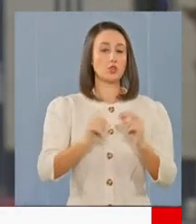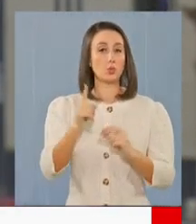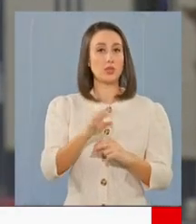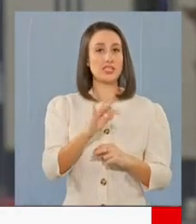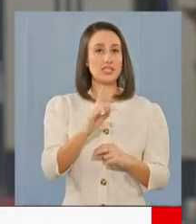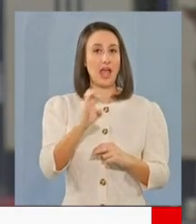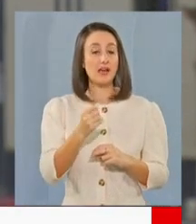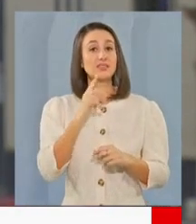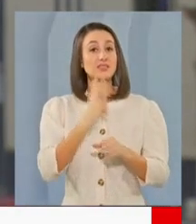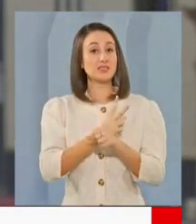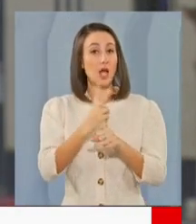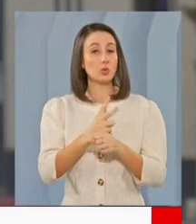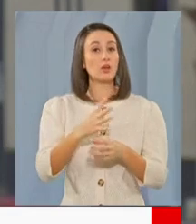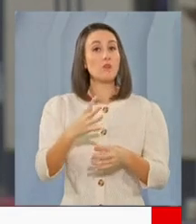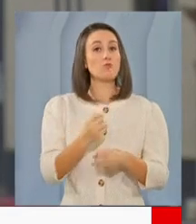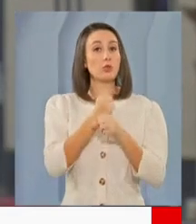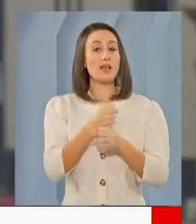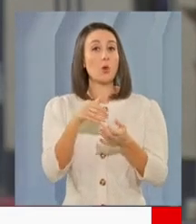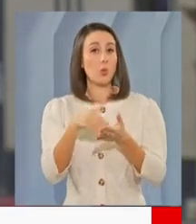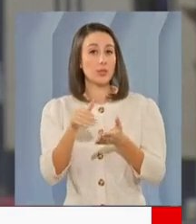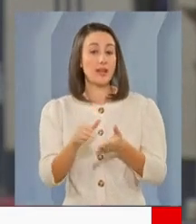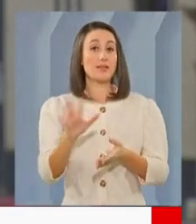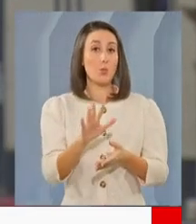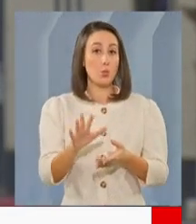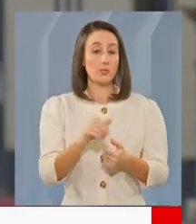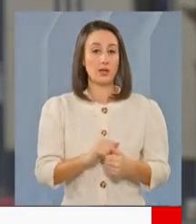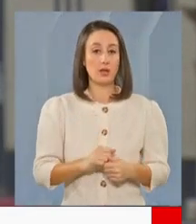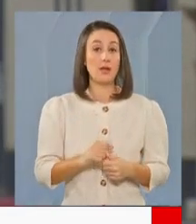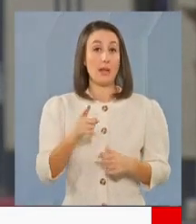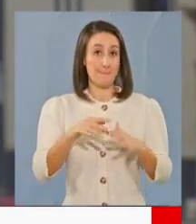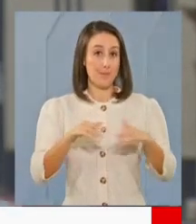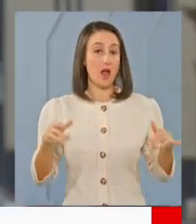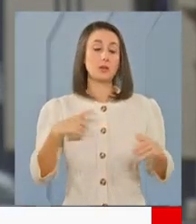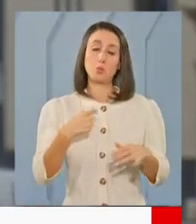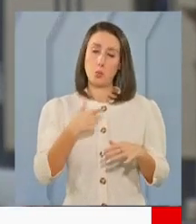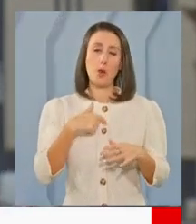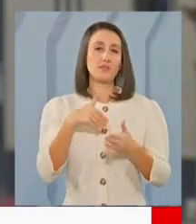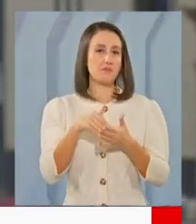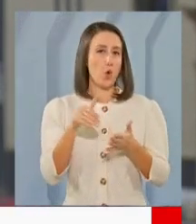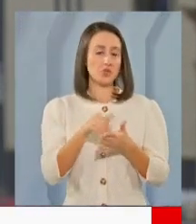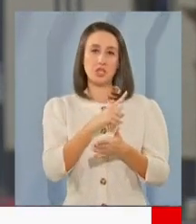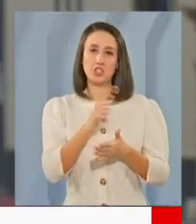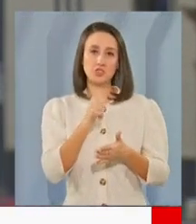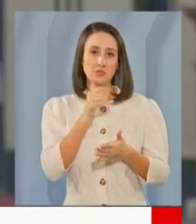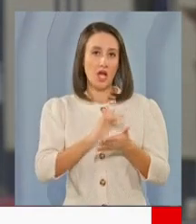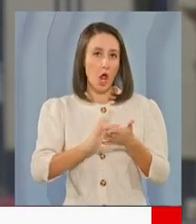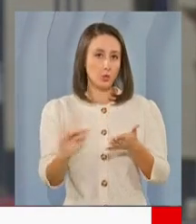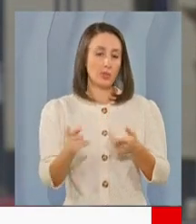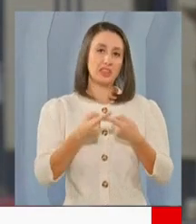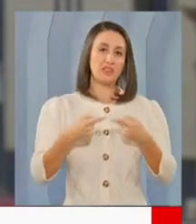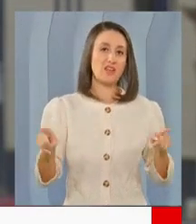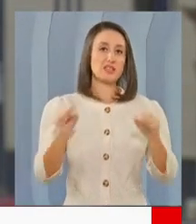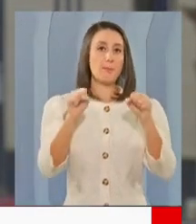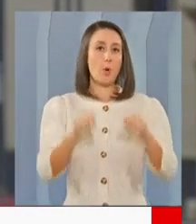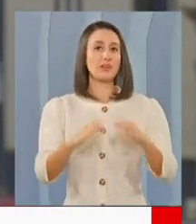lui Ion Țiriac statutul de fundație de utilitate publică astfel Miliardarul se va putea folosi fără vreun cost de diferite proprietăți ale